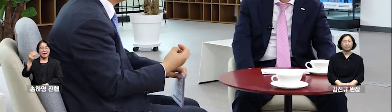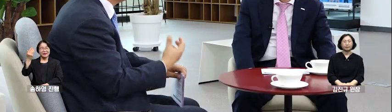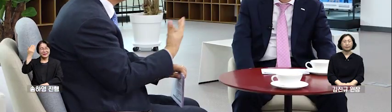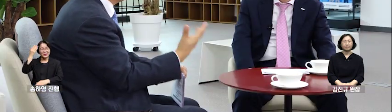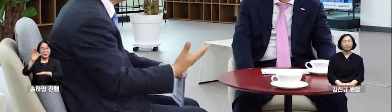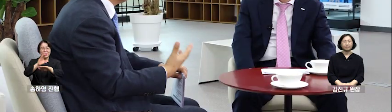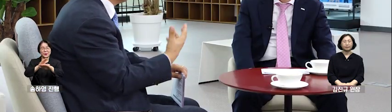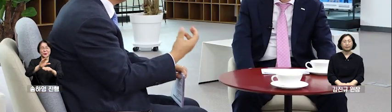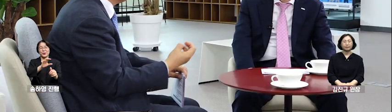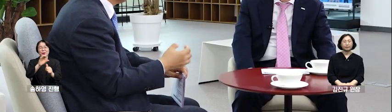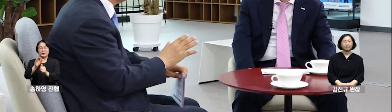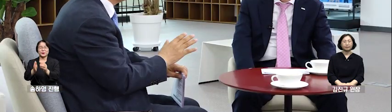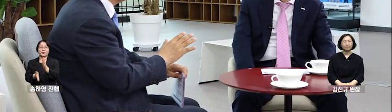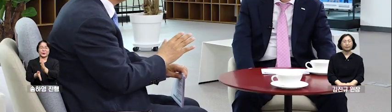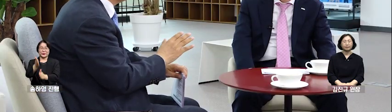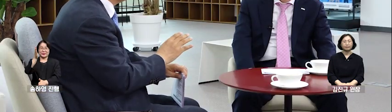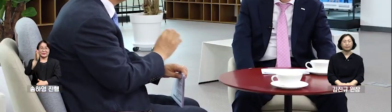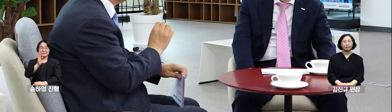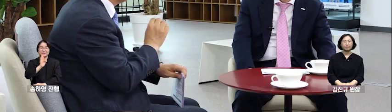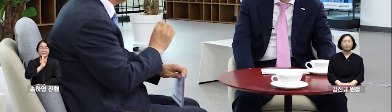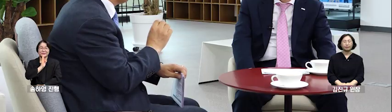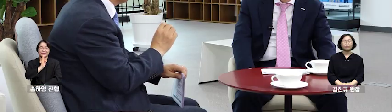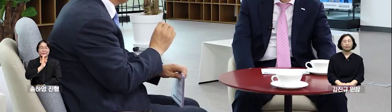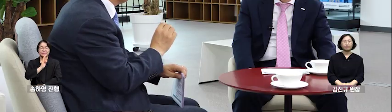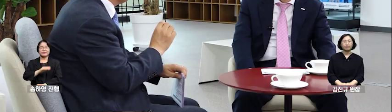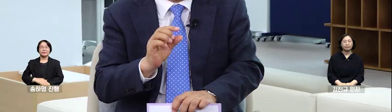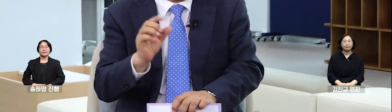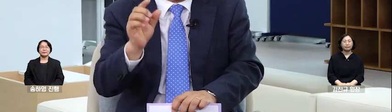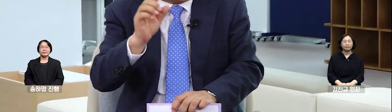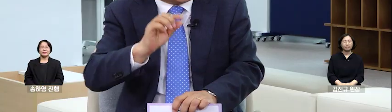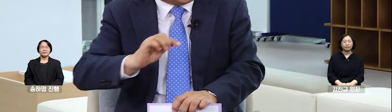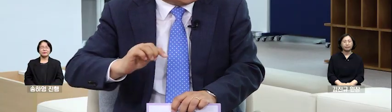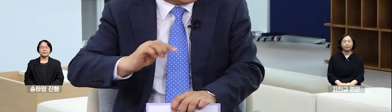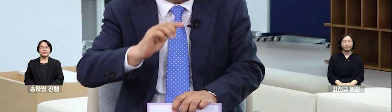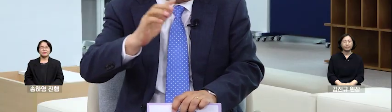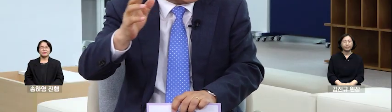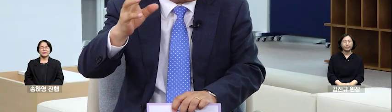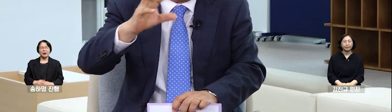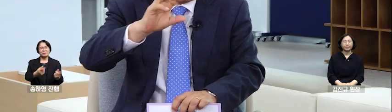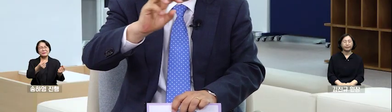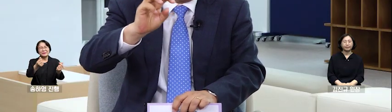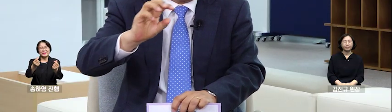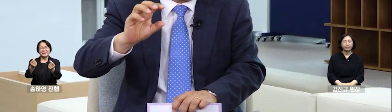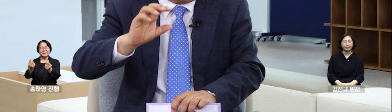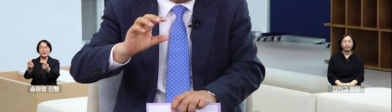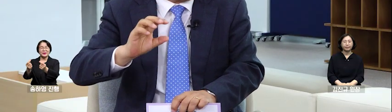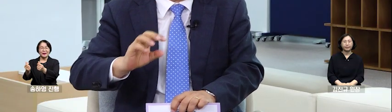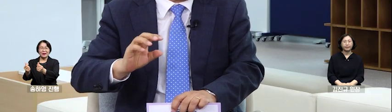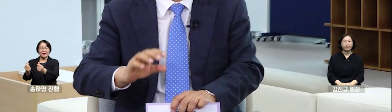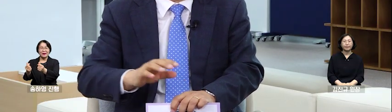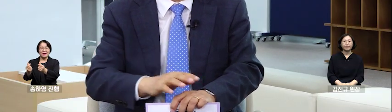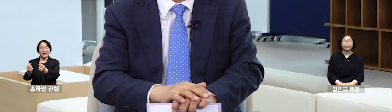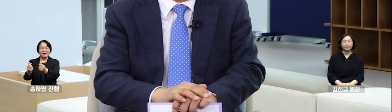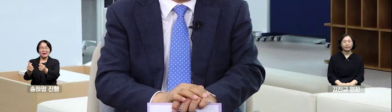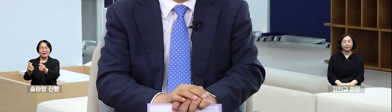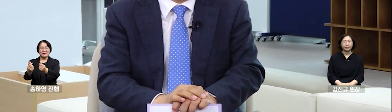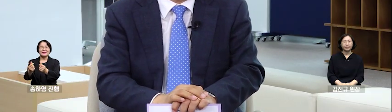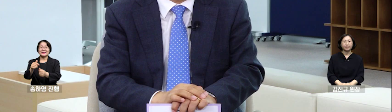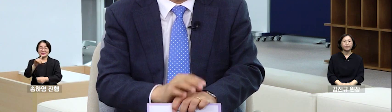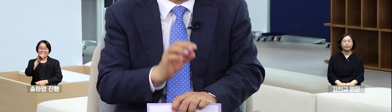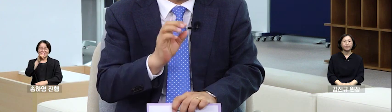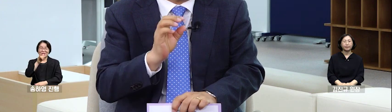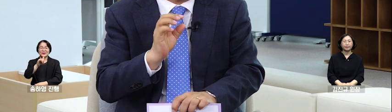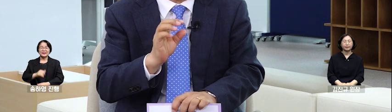활용한 모토 시켜야 돼 그런데 이 탁 그렇게 비슷한 그 맥락을 갖고 있는 같은데